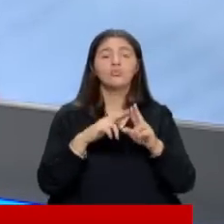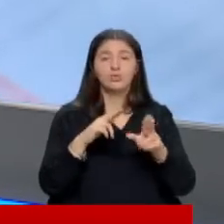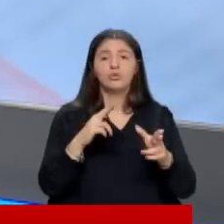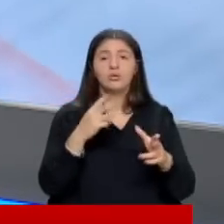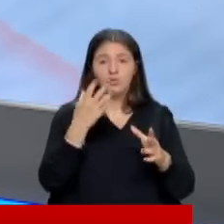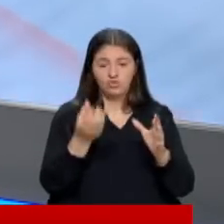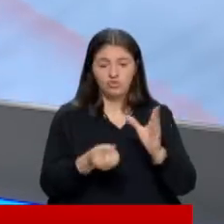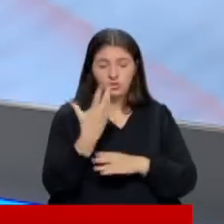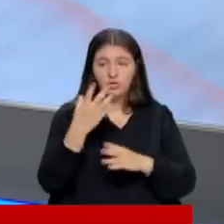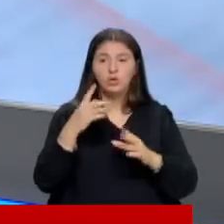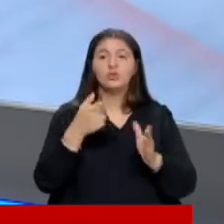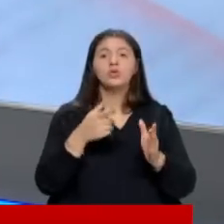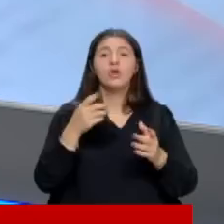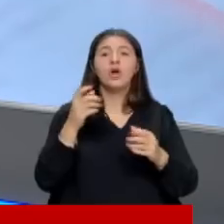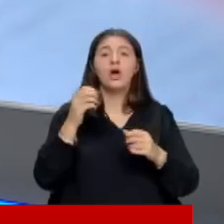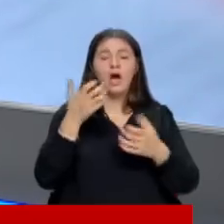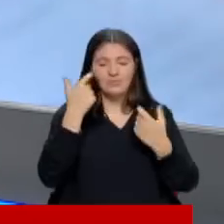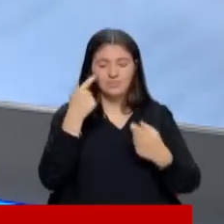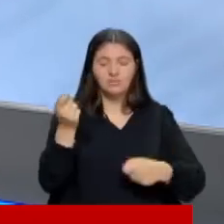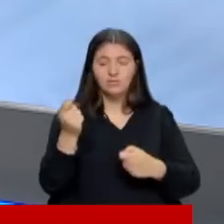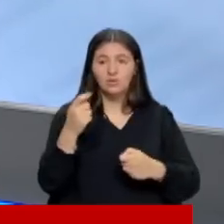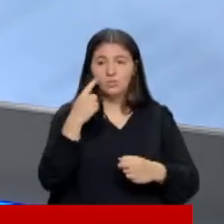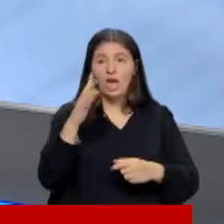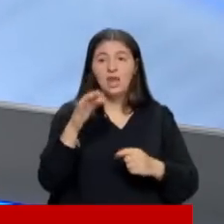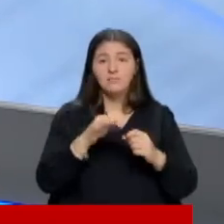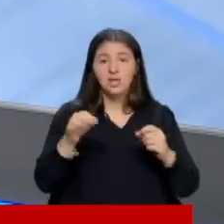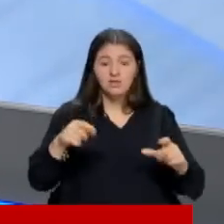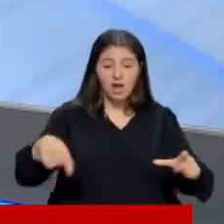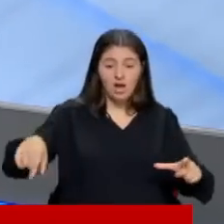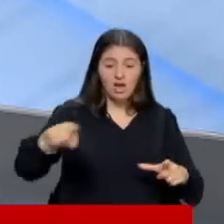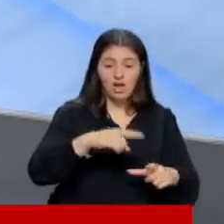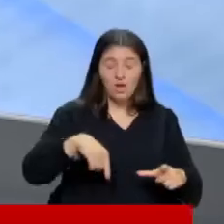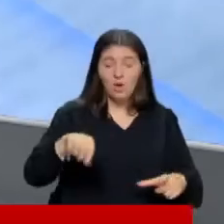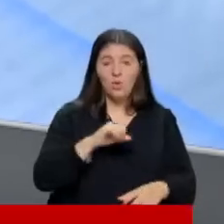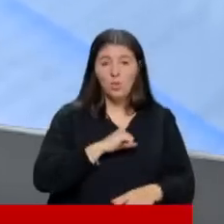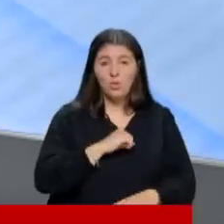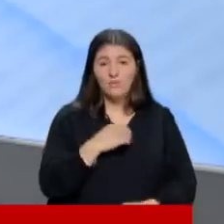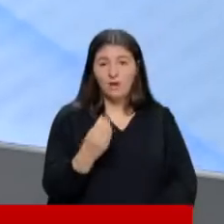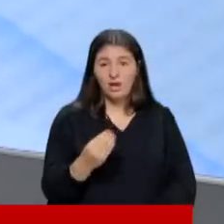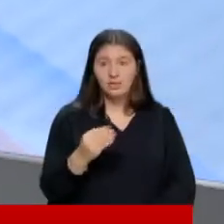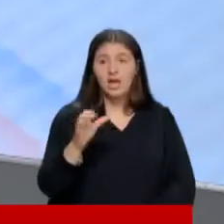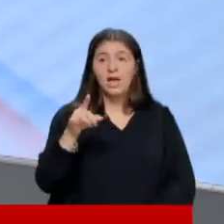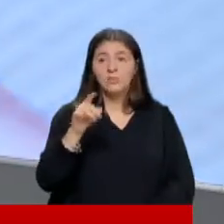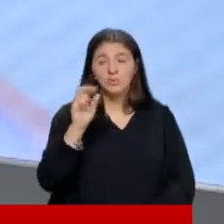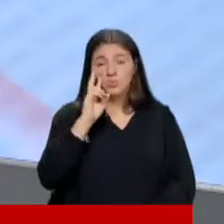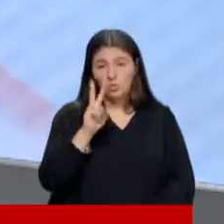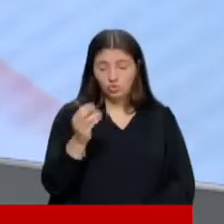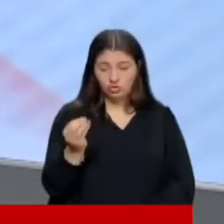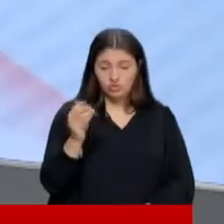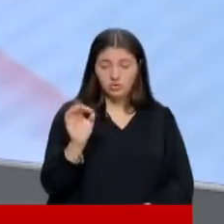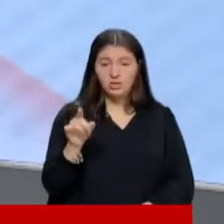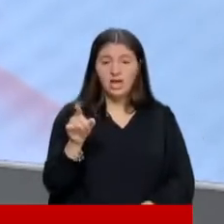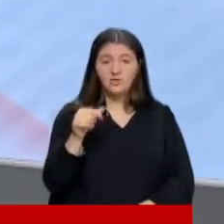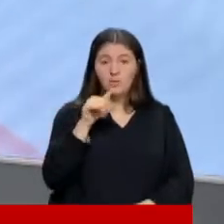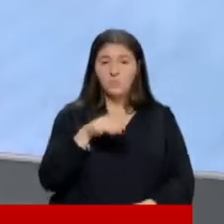Çoban tarafından fark edilen 50 metre çapındaki Obruk korkuttu şimdi Hem bunun görüntüsü olsun Hem